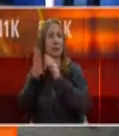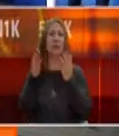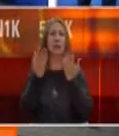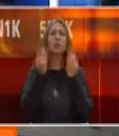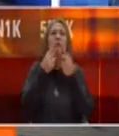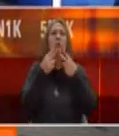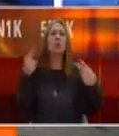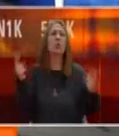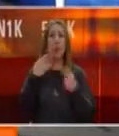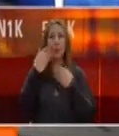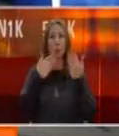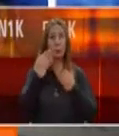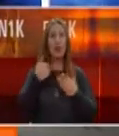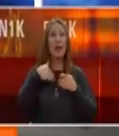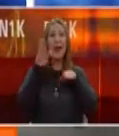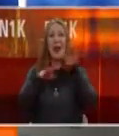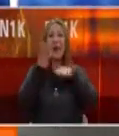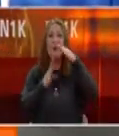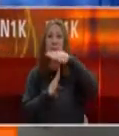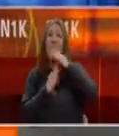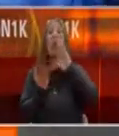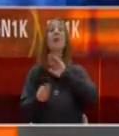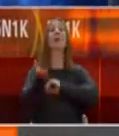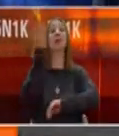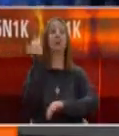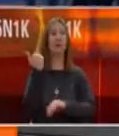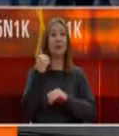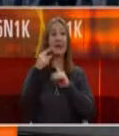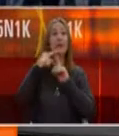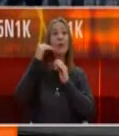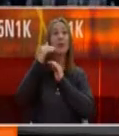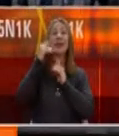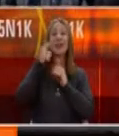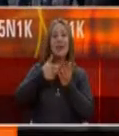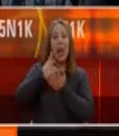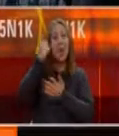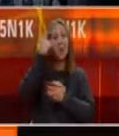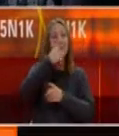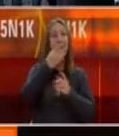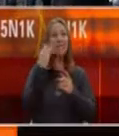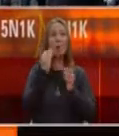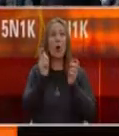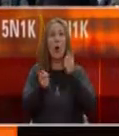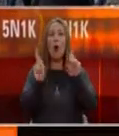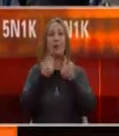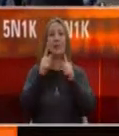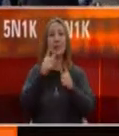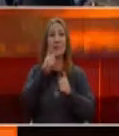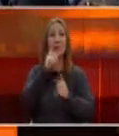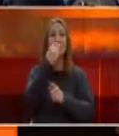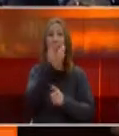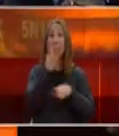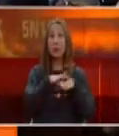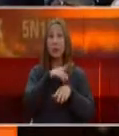Son olarak ben reklam arası vermeden önce Tarlabaşı Toplum Merkezi Gençlik Orkestrası'na söz vereyim. Ne yapıyorsunuz? Sizden dinleyelim